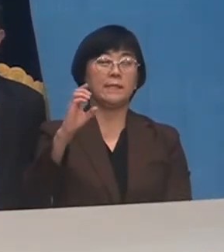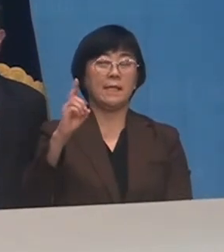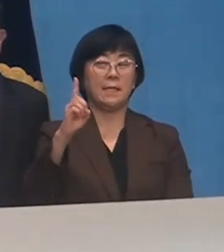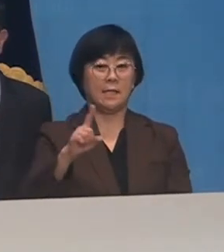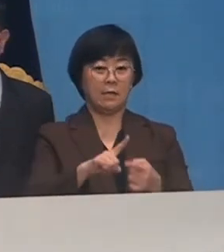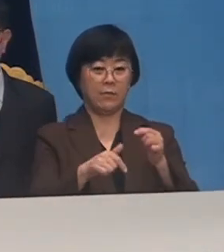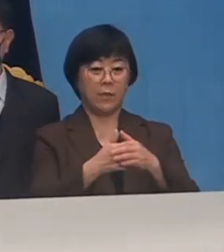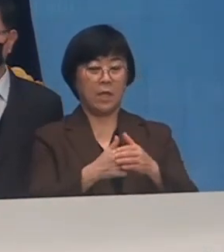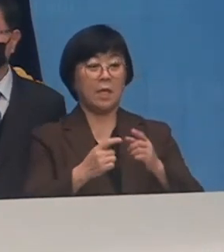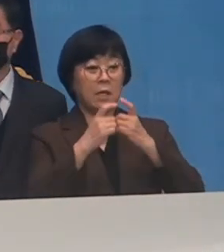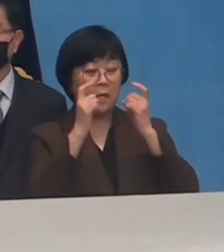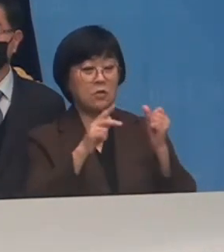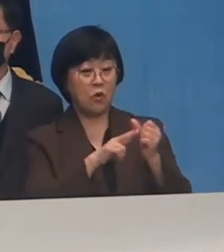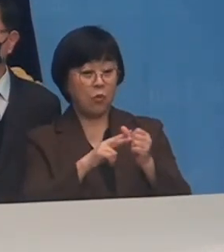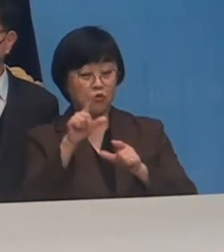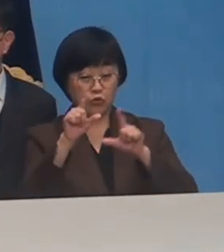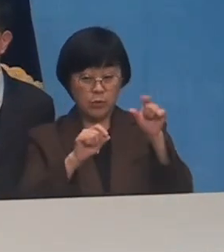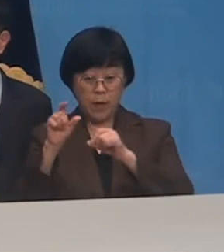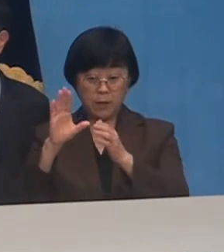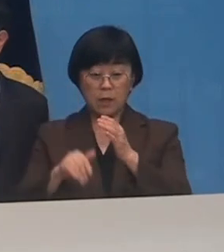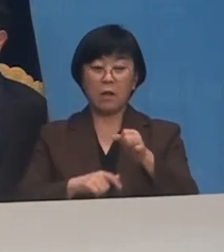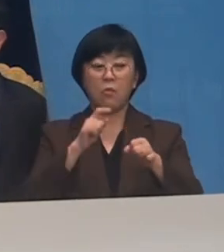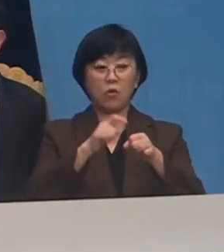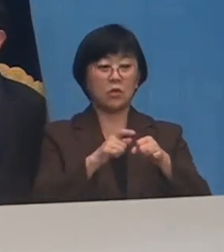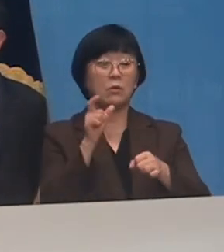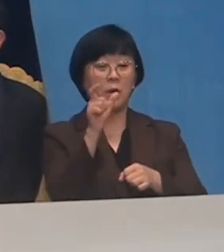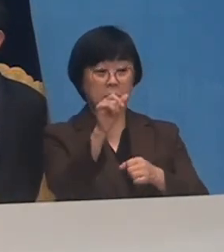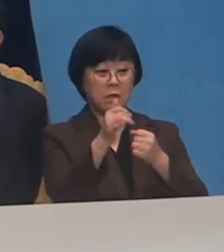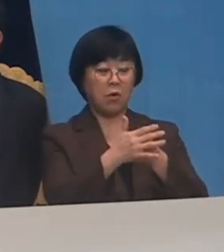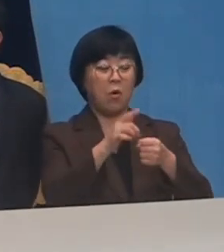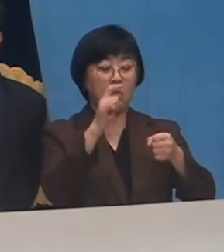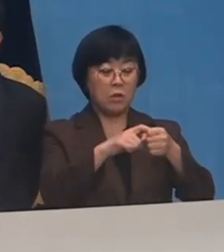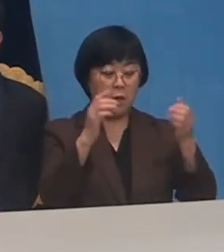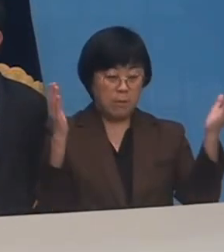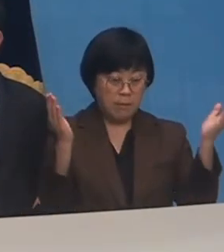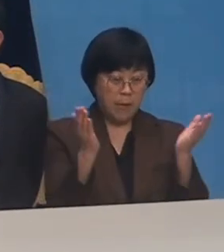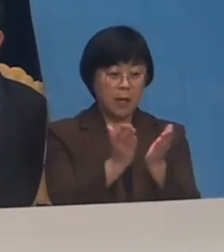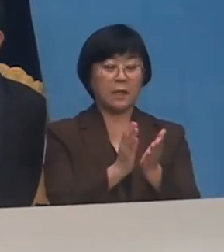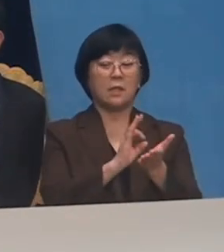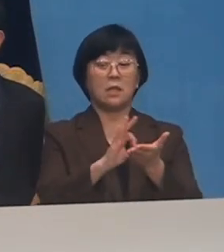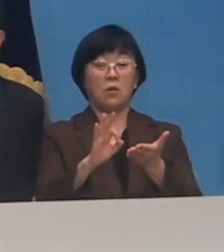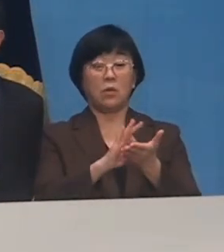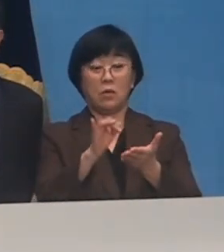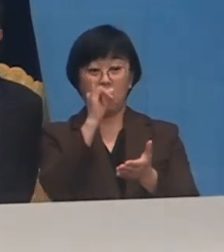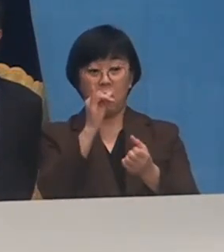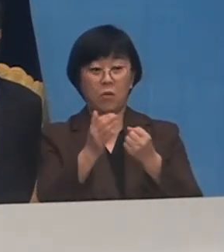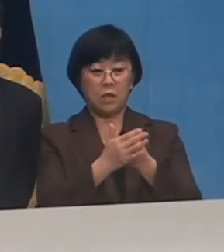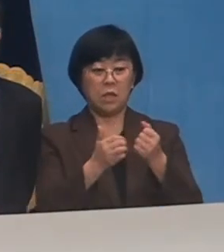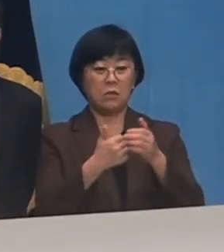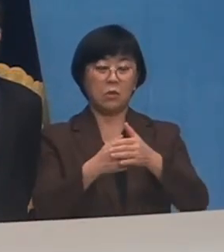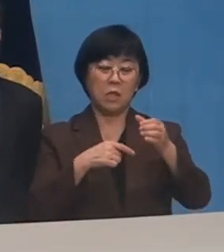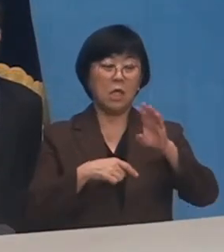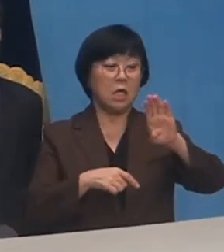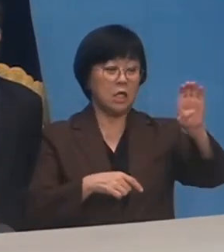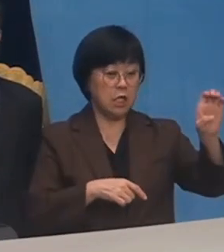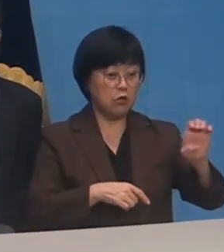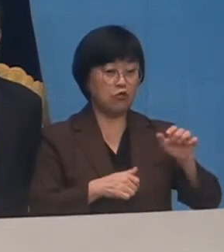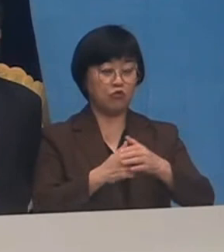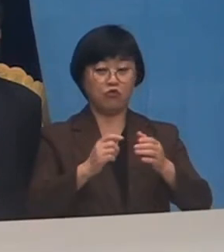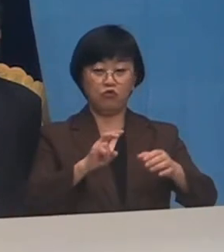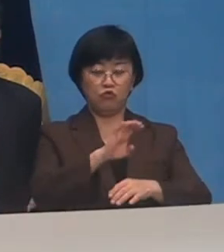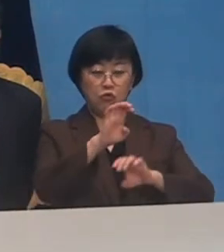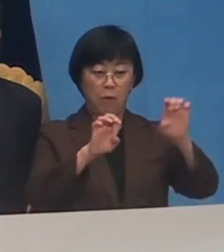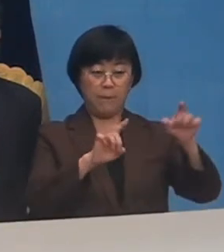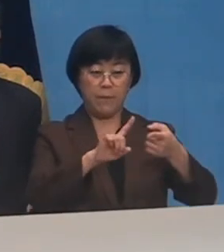지침에는 개인정보 수집 시 목적을 명시하고 목적에 맞게 사용하도록 되어 있고 EU, 유럽연합도